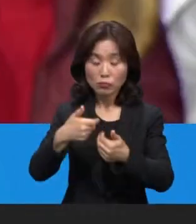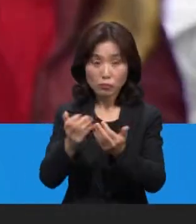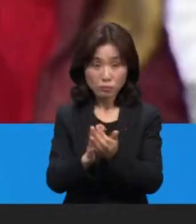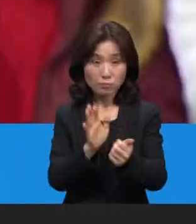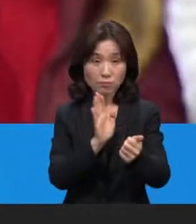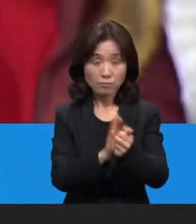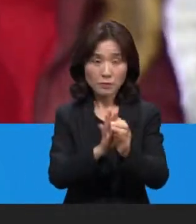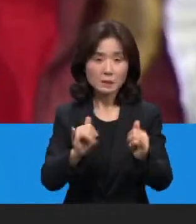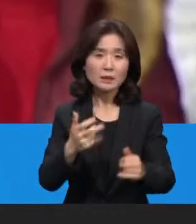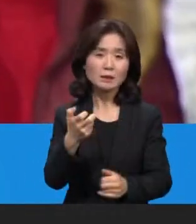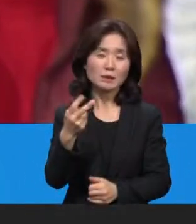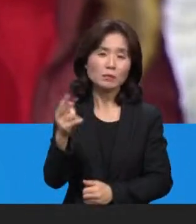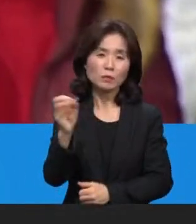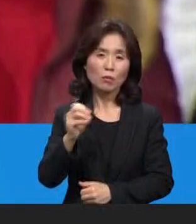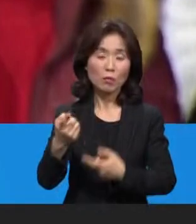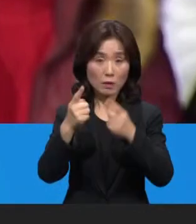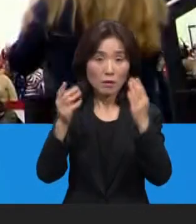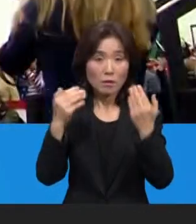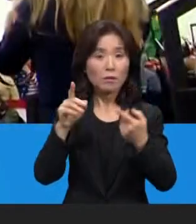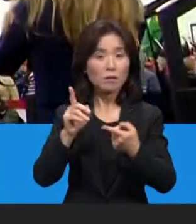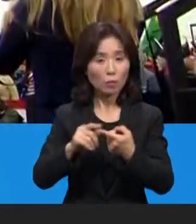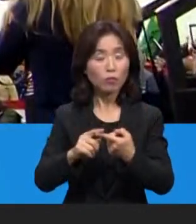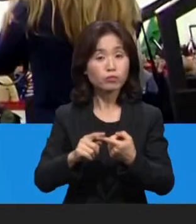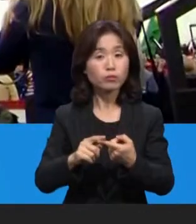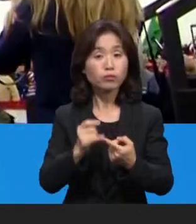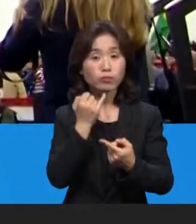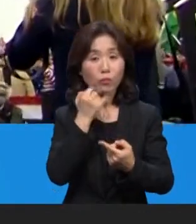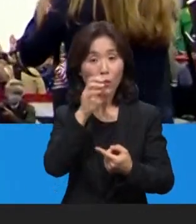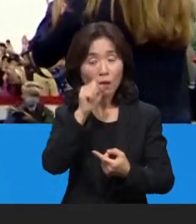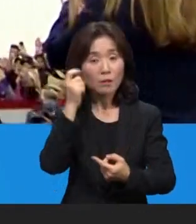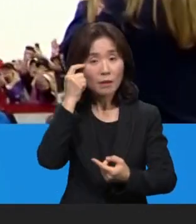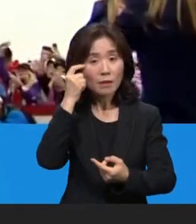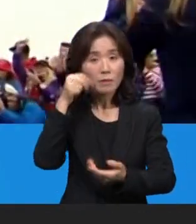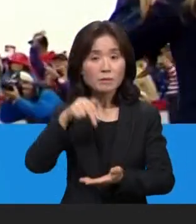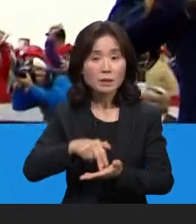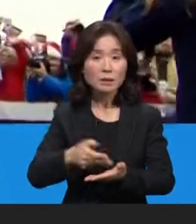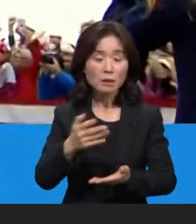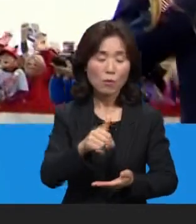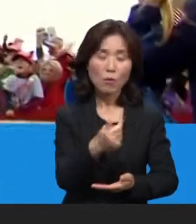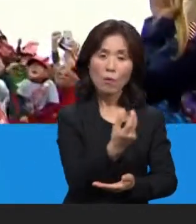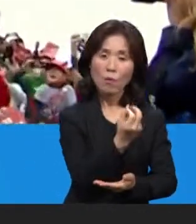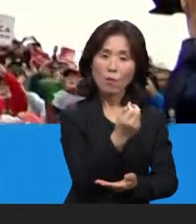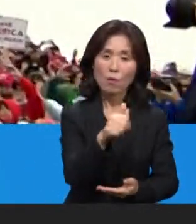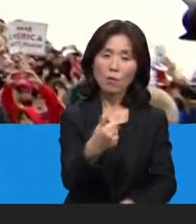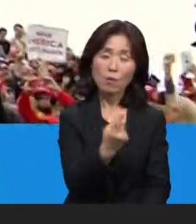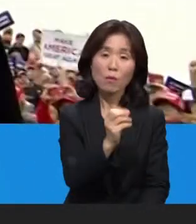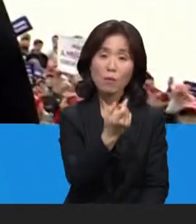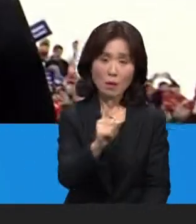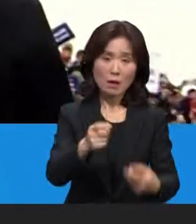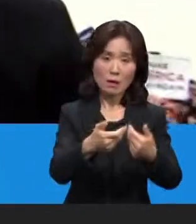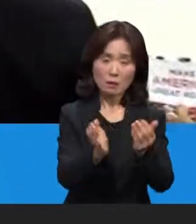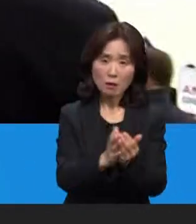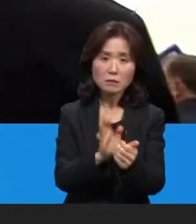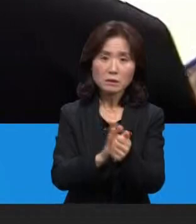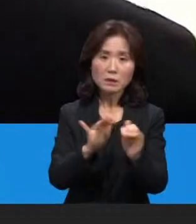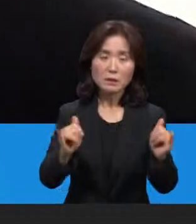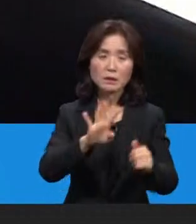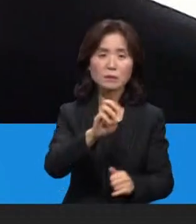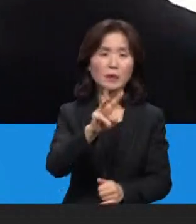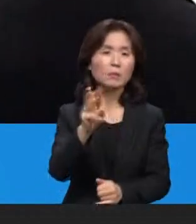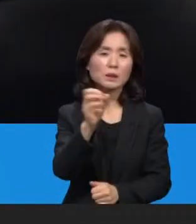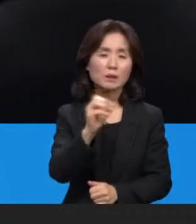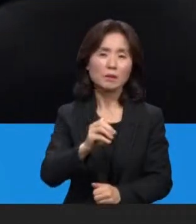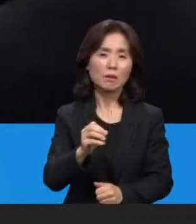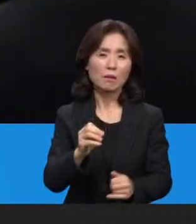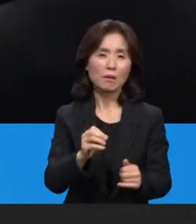여전히 72%가 대학에 대해 긍정적으로 바라보고 있었는데 공화당 지지자들은 43%로 떨어졌습니다. 네. 대학에